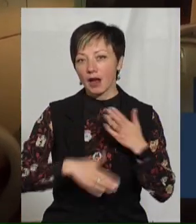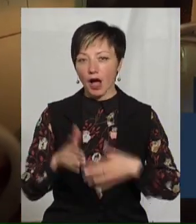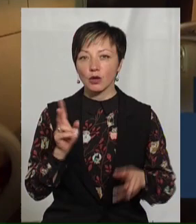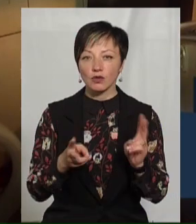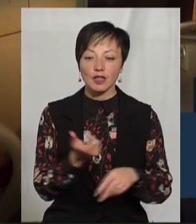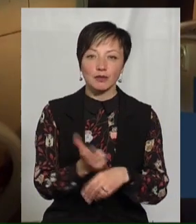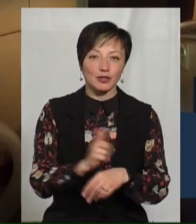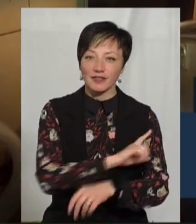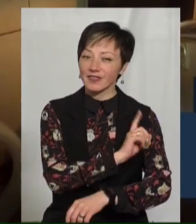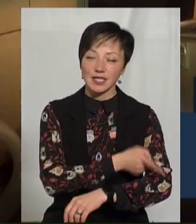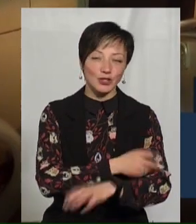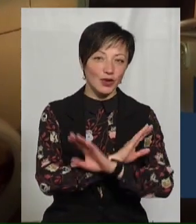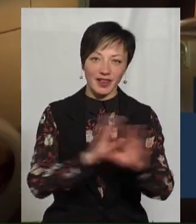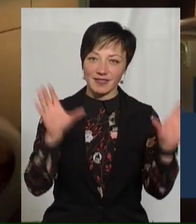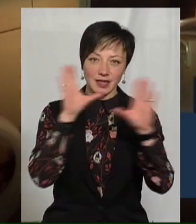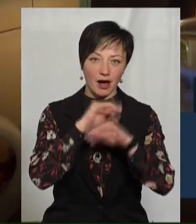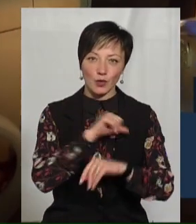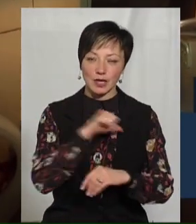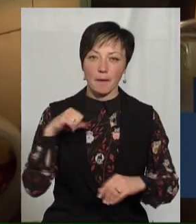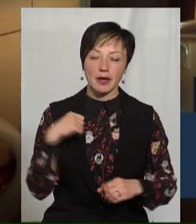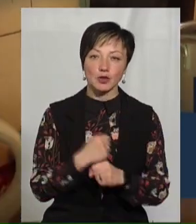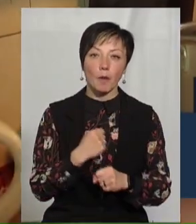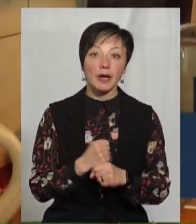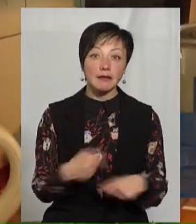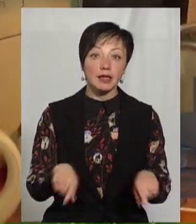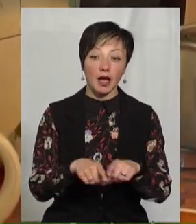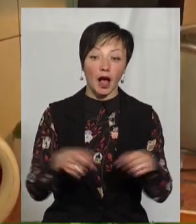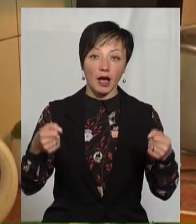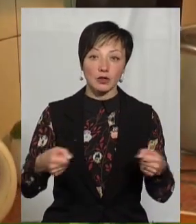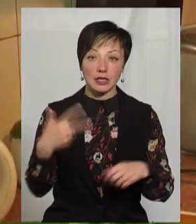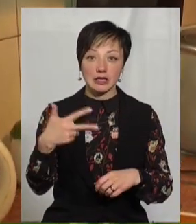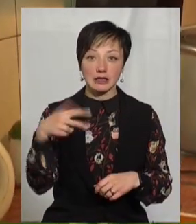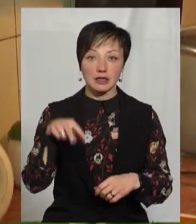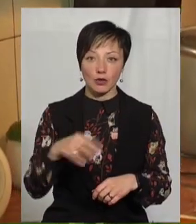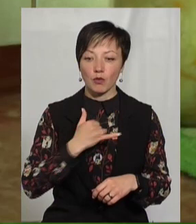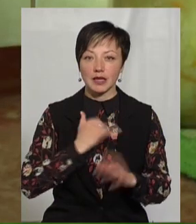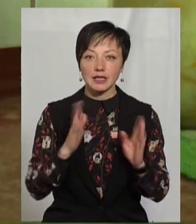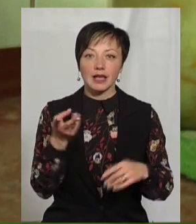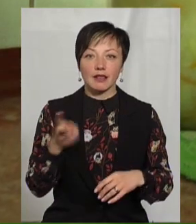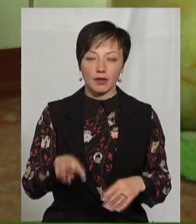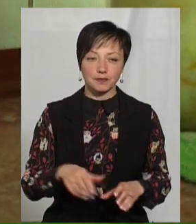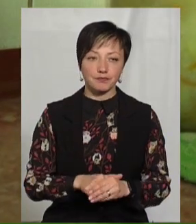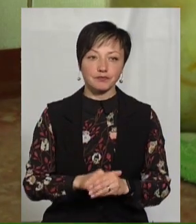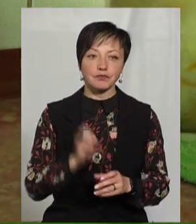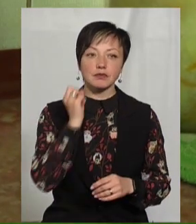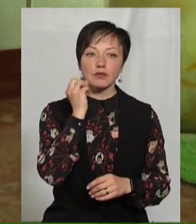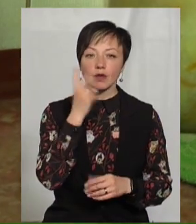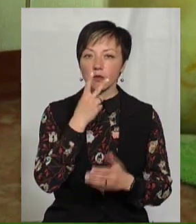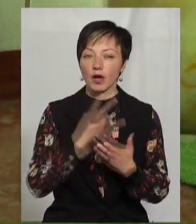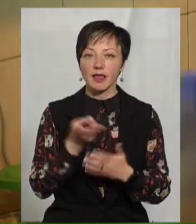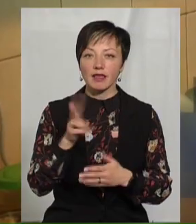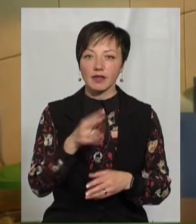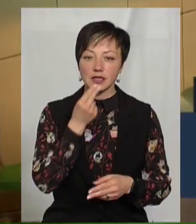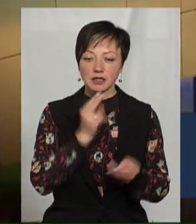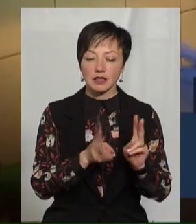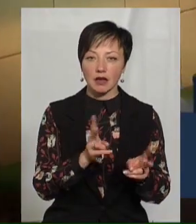фізично не вспіваю сама це все зробити. Тим більше от такі кастрюлі, вони 30-літрові. У мене їх тільки 2. На обід показує Вероніка 2 страви.